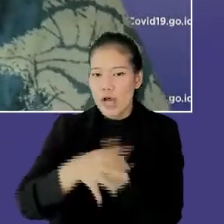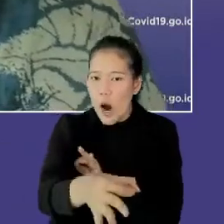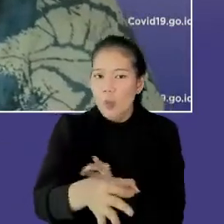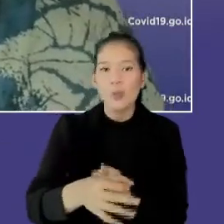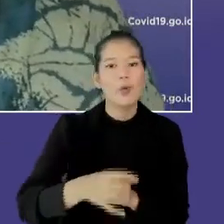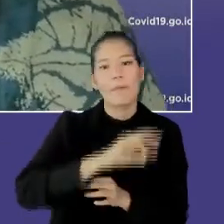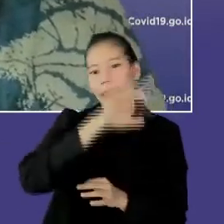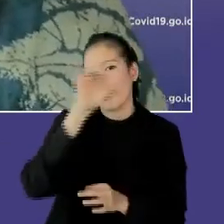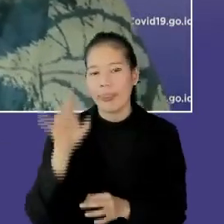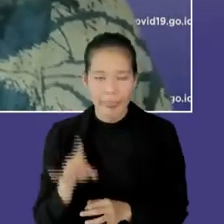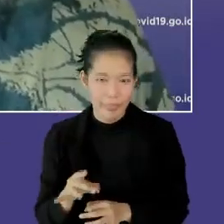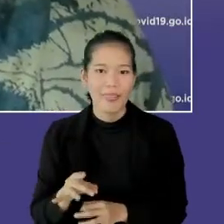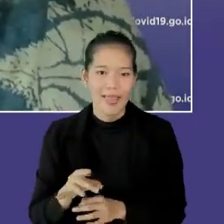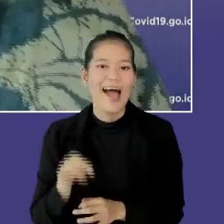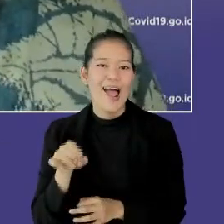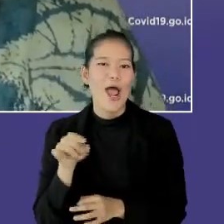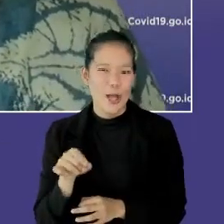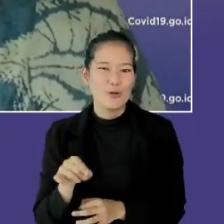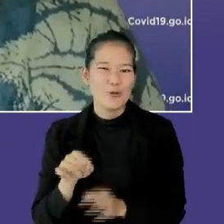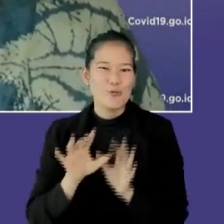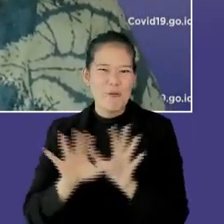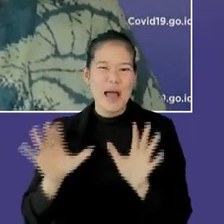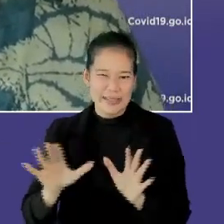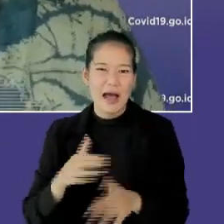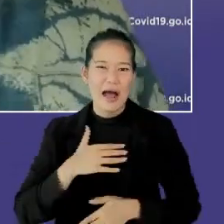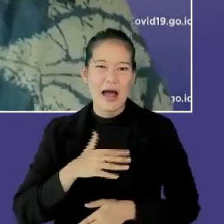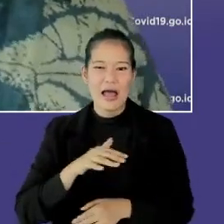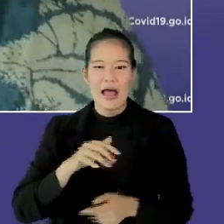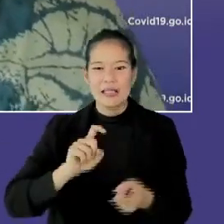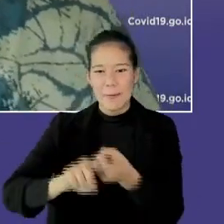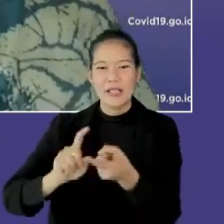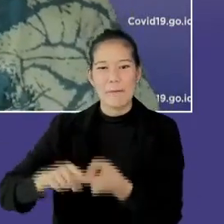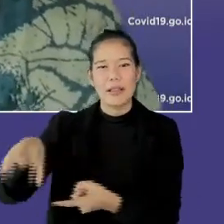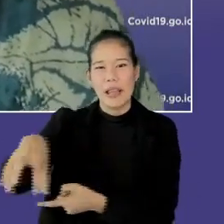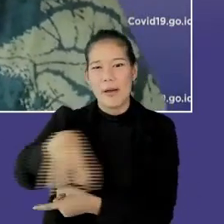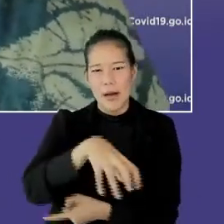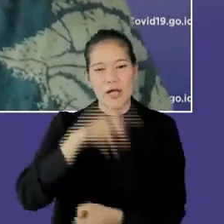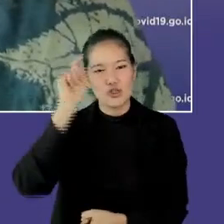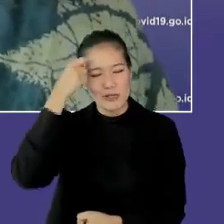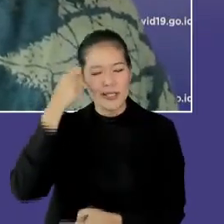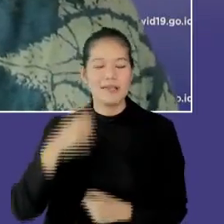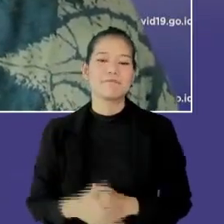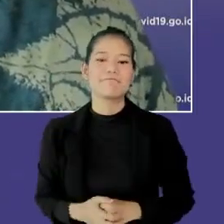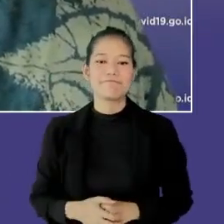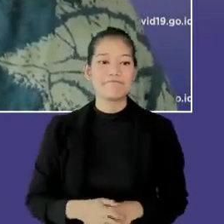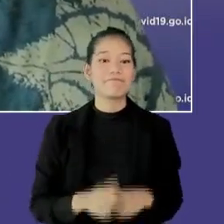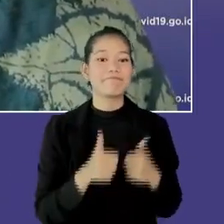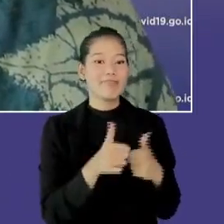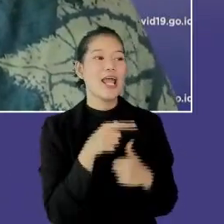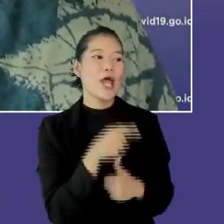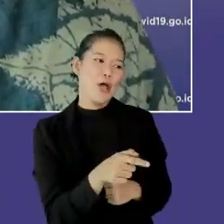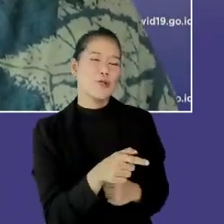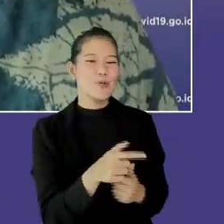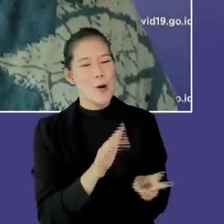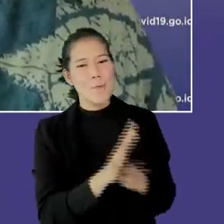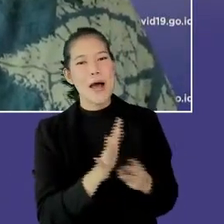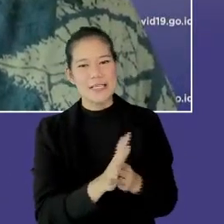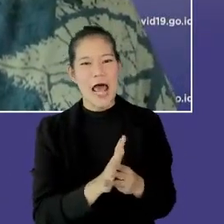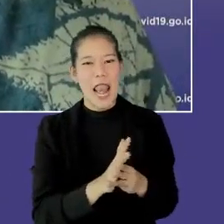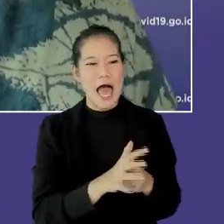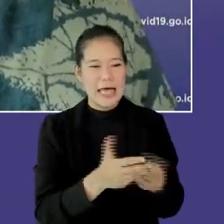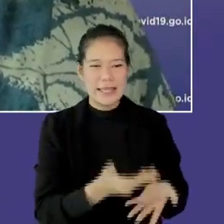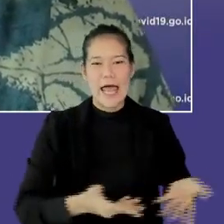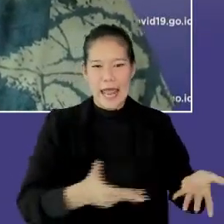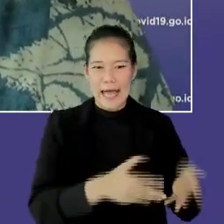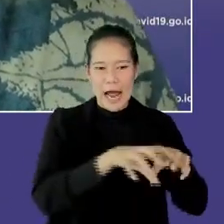nggak bisa di level desa. Hal-hal itu juga dialami oleh teman-teman personil di lapangan yang melaporkan. Ya, itu masalah geografis, jadinya ceritanya